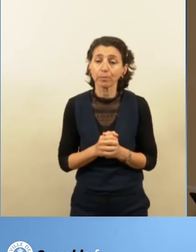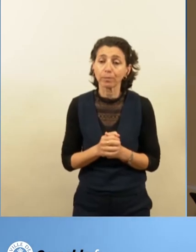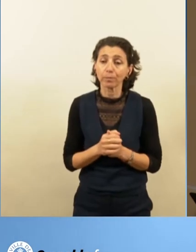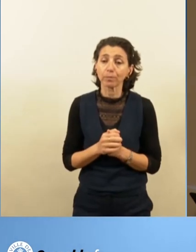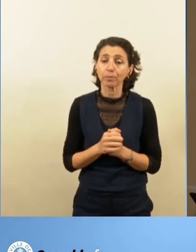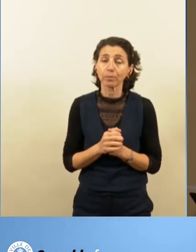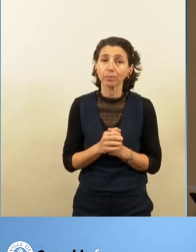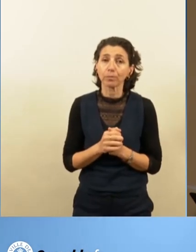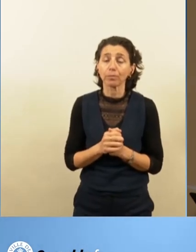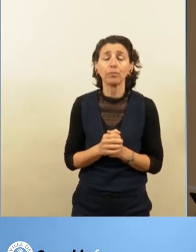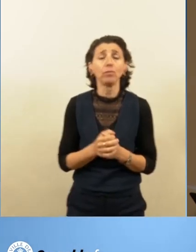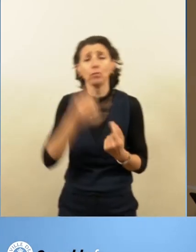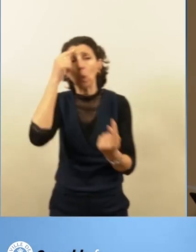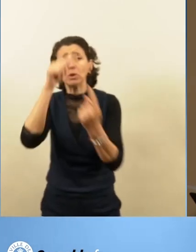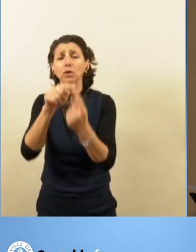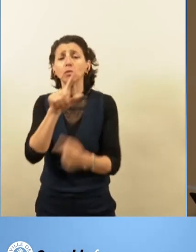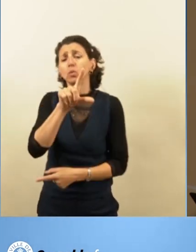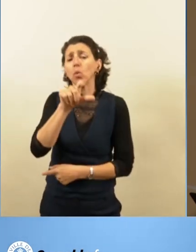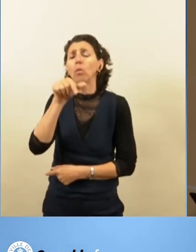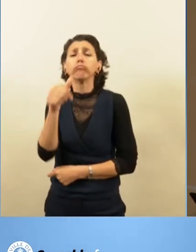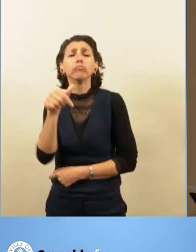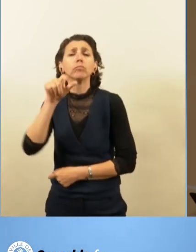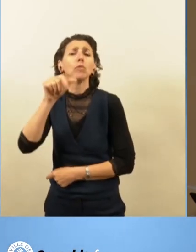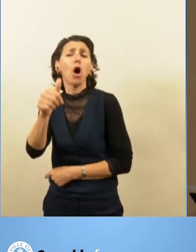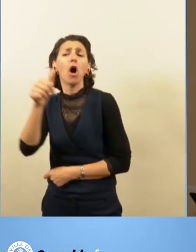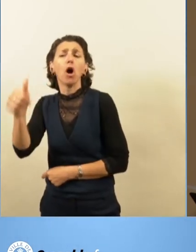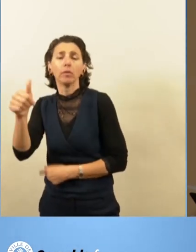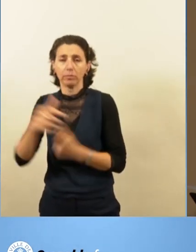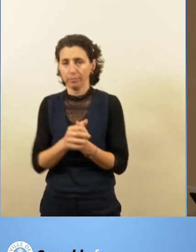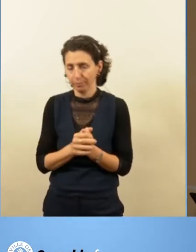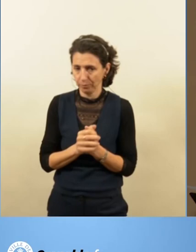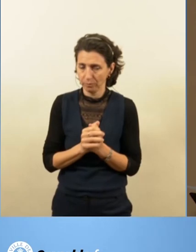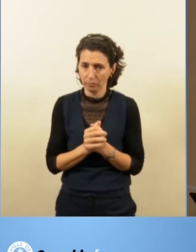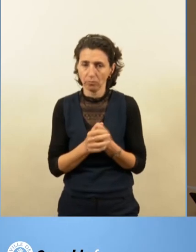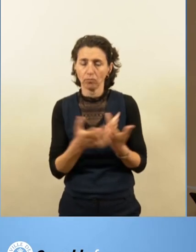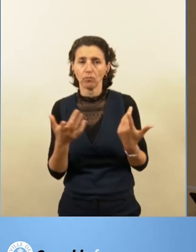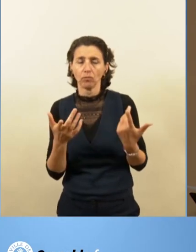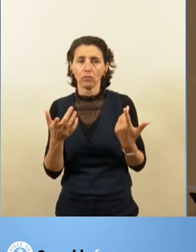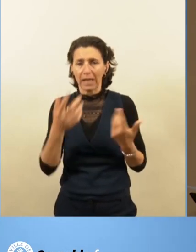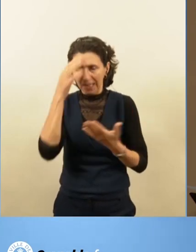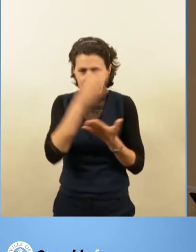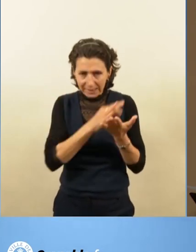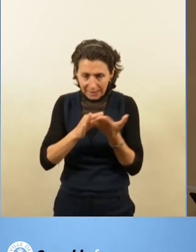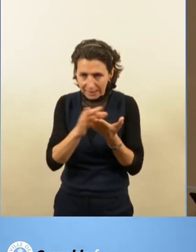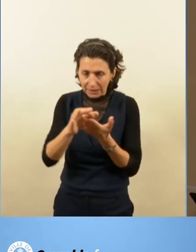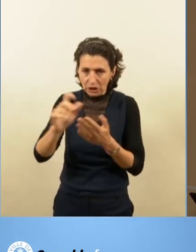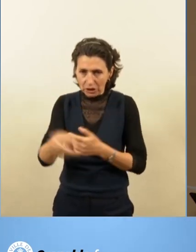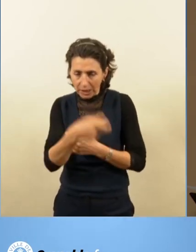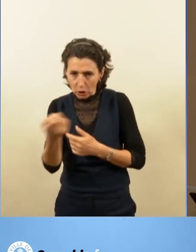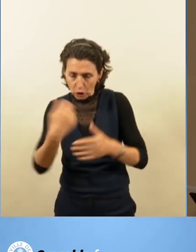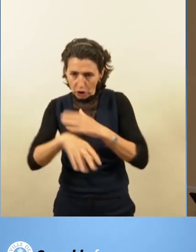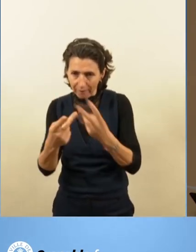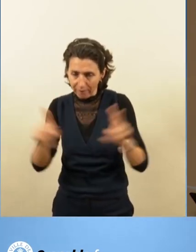de un poursuivre la mise en œuvre des stratégies natures en ville stratégie de l'arbre